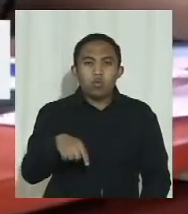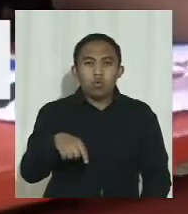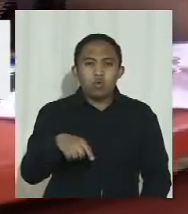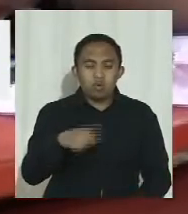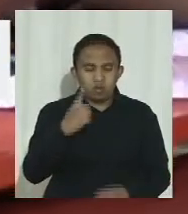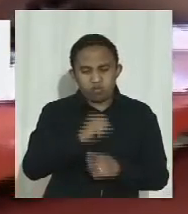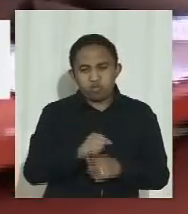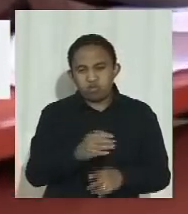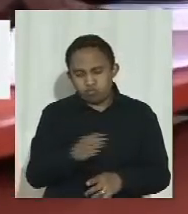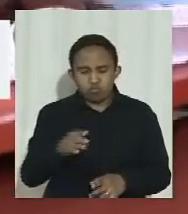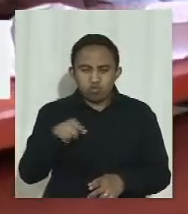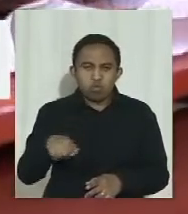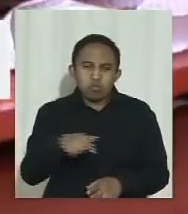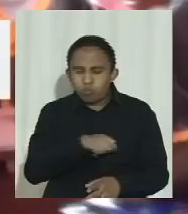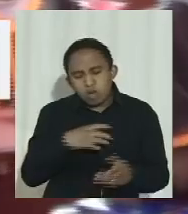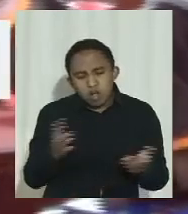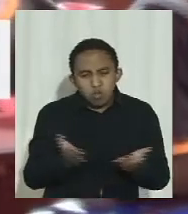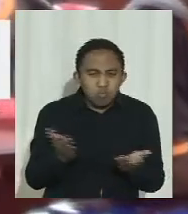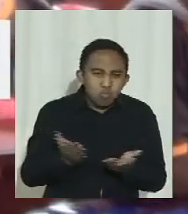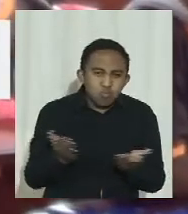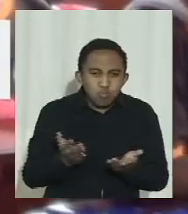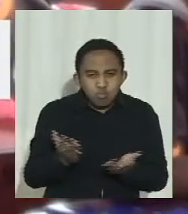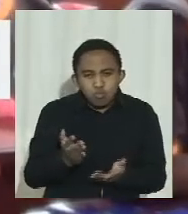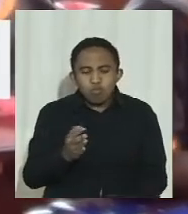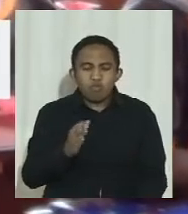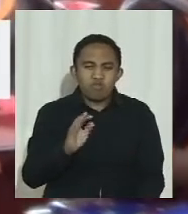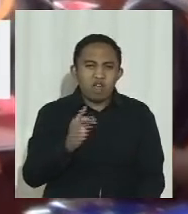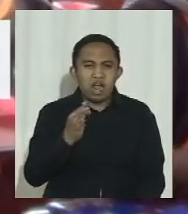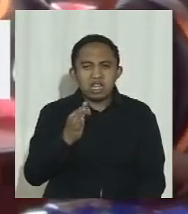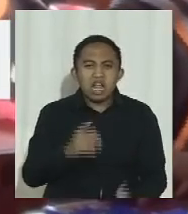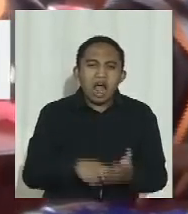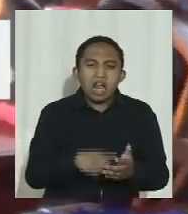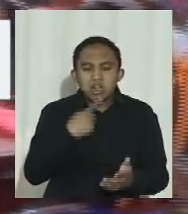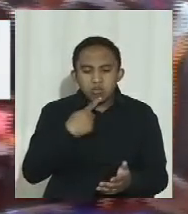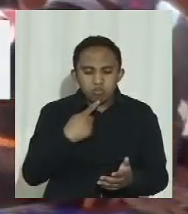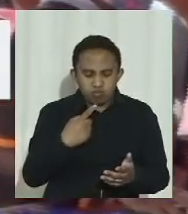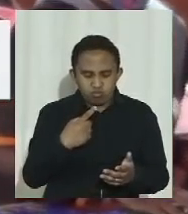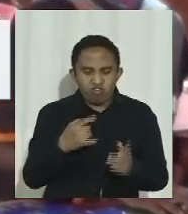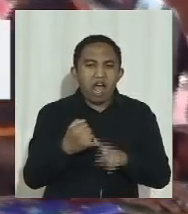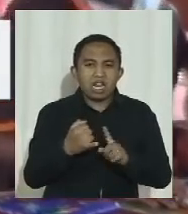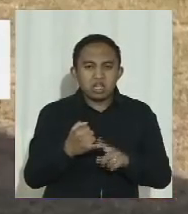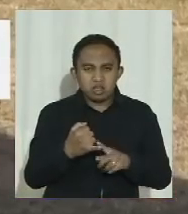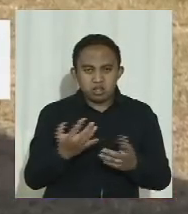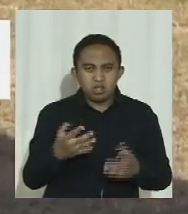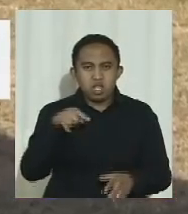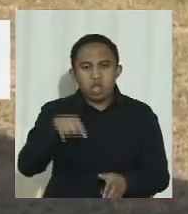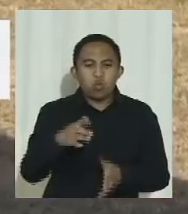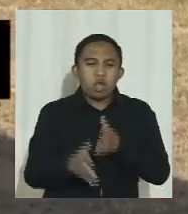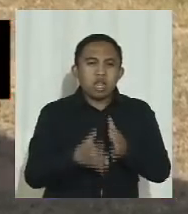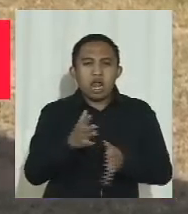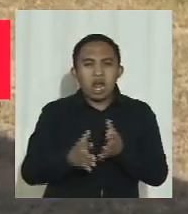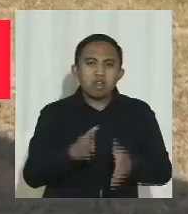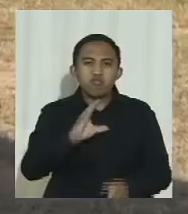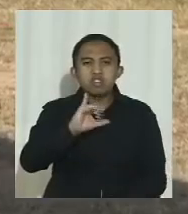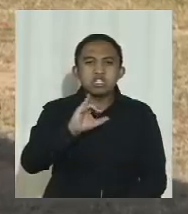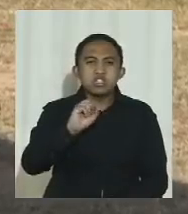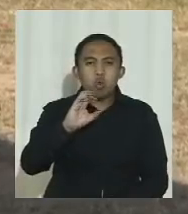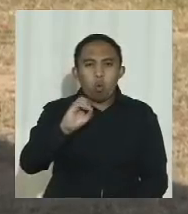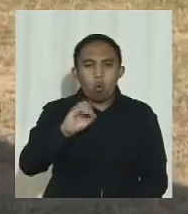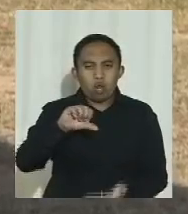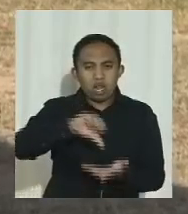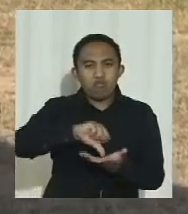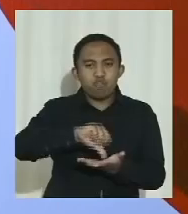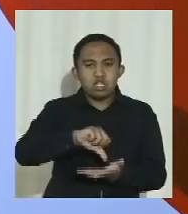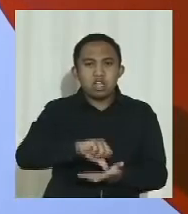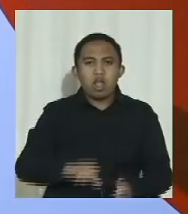hanomana fanadinana andrana farany ny sekoly fanabeazana fototra eto amin'ny faripiady ity mpampianarana Antananarivo renivohitra.